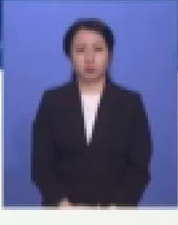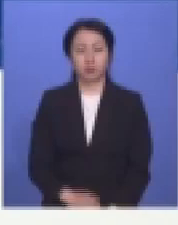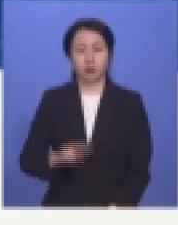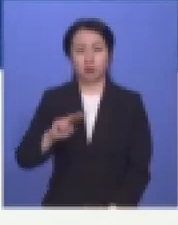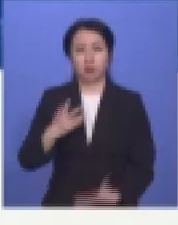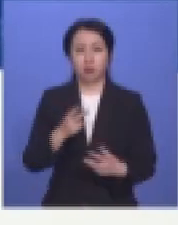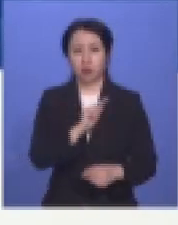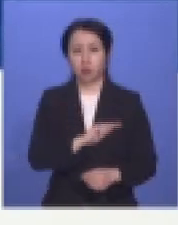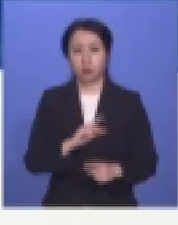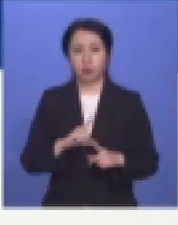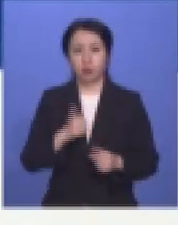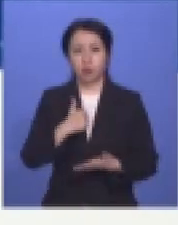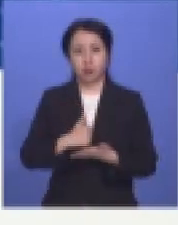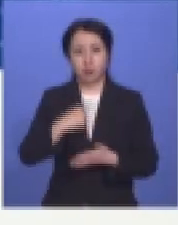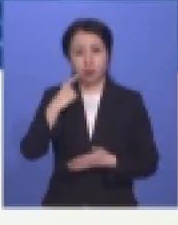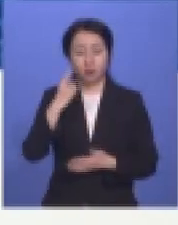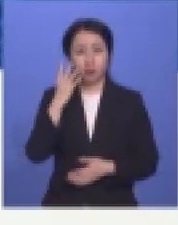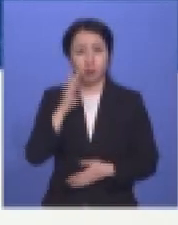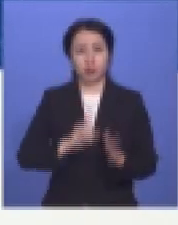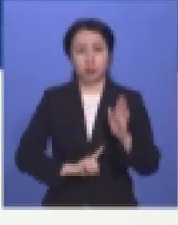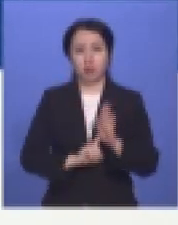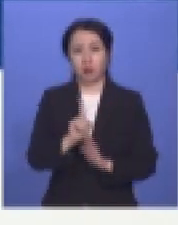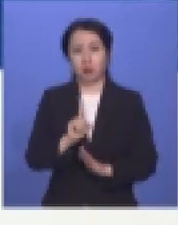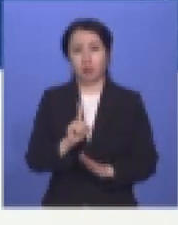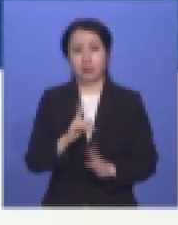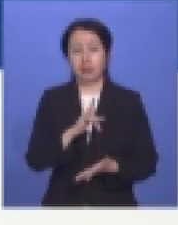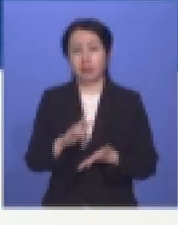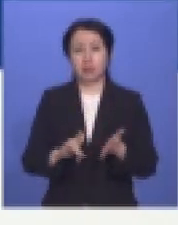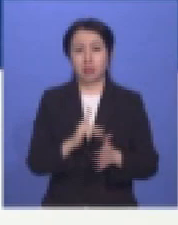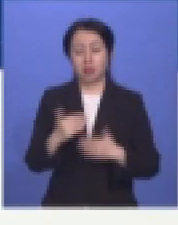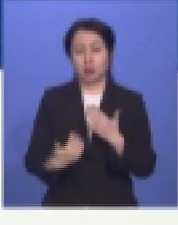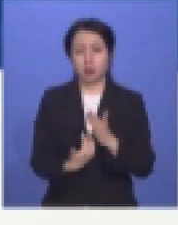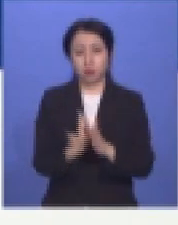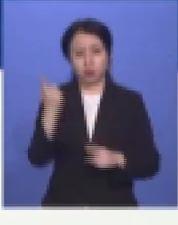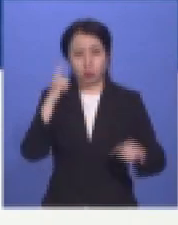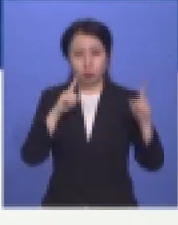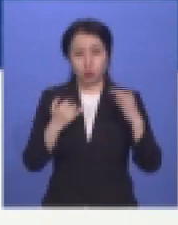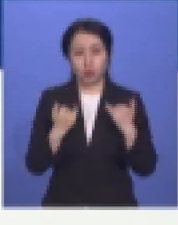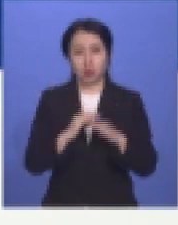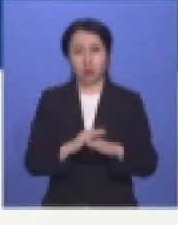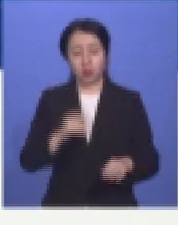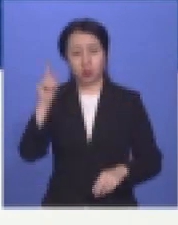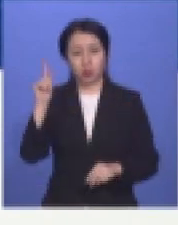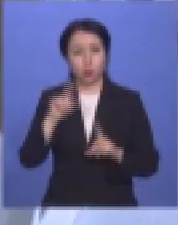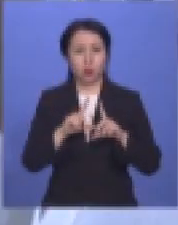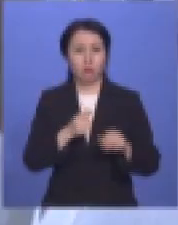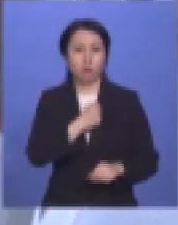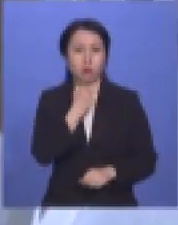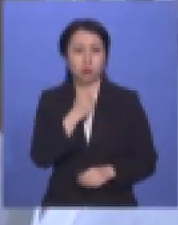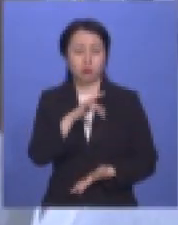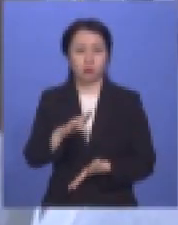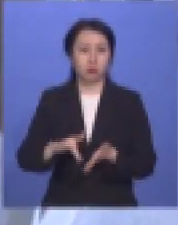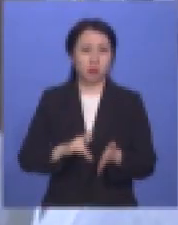второй день рабочей поездки президента в Алматы стартовал с посещения центра инновационного творчества для детей школьного возраста